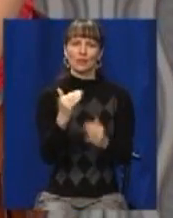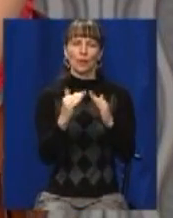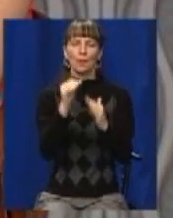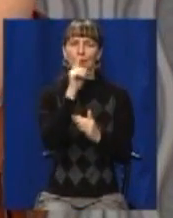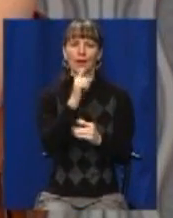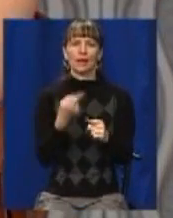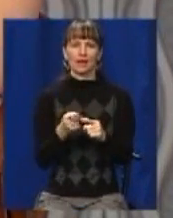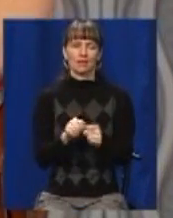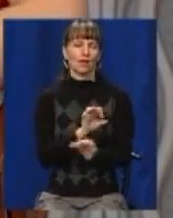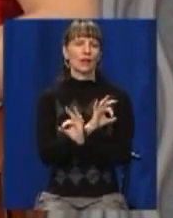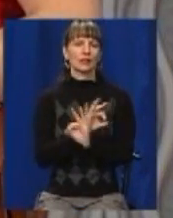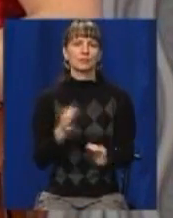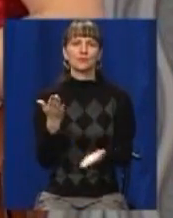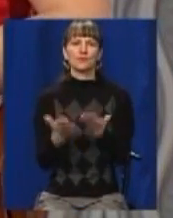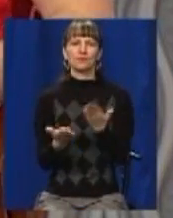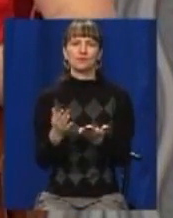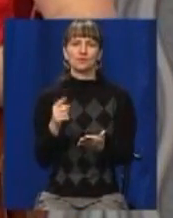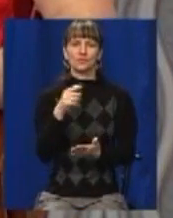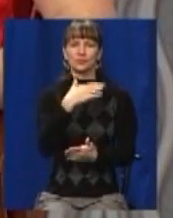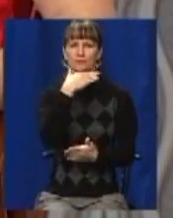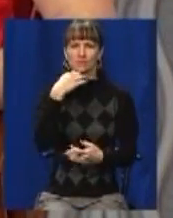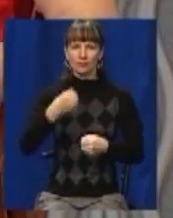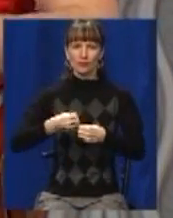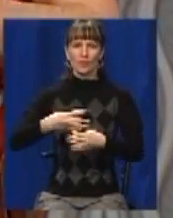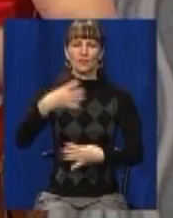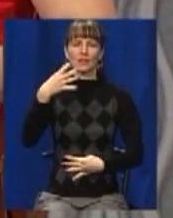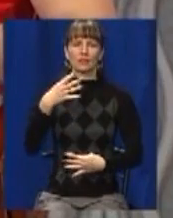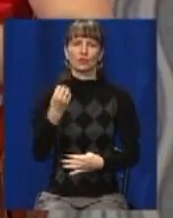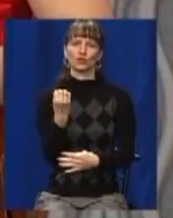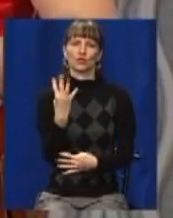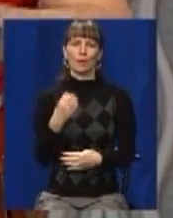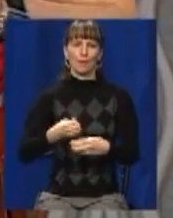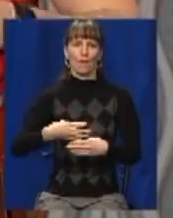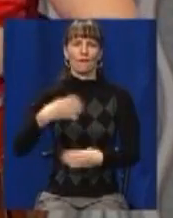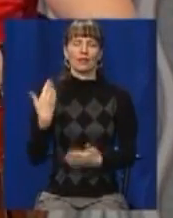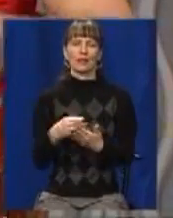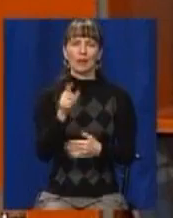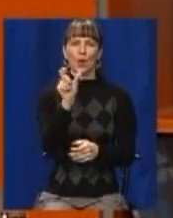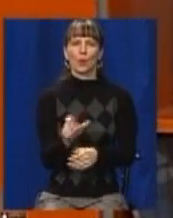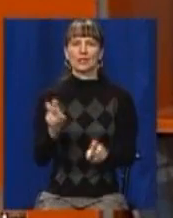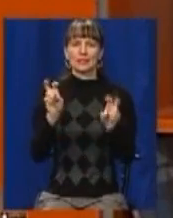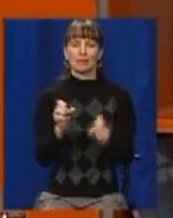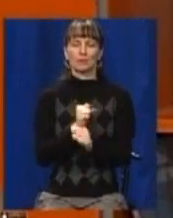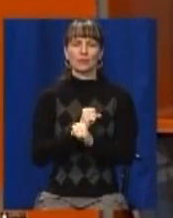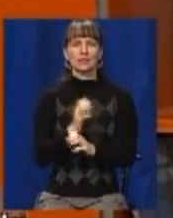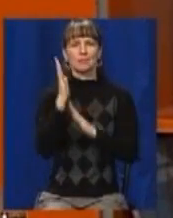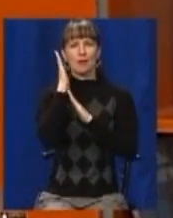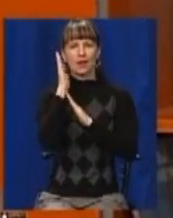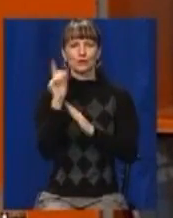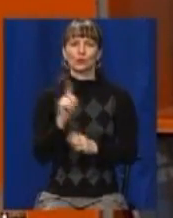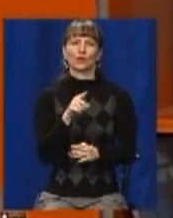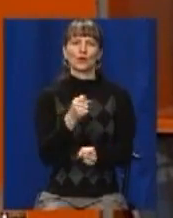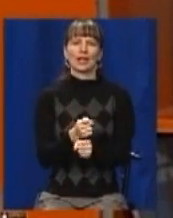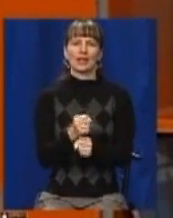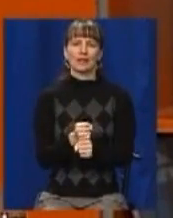невеличкий, да, це дуже круто. А якщо це багатоповерхівка, тобто 14 поверхів, там люди сидять, відпочивають, сплять, я не знаю, що